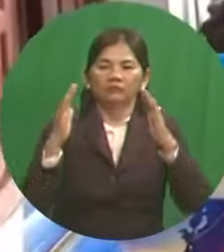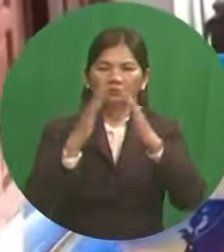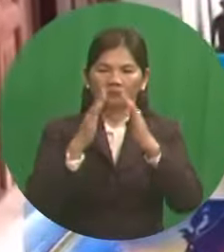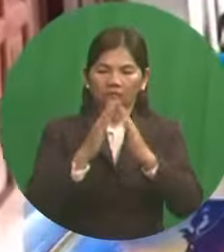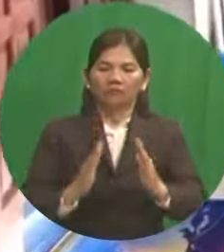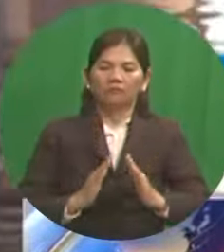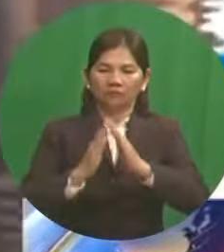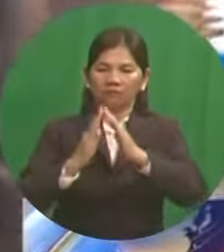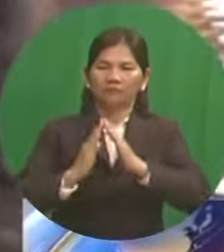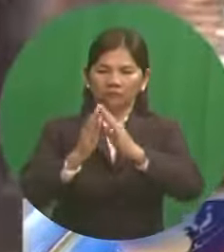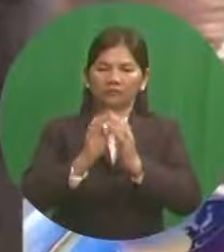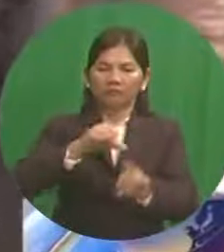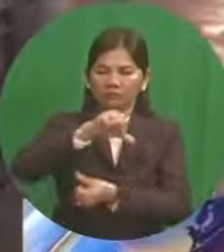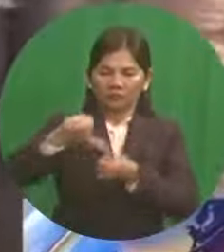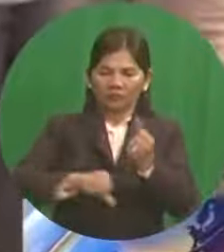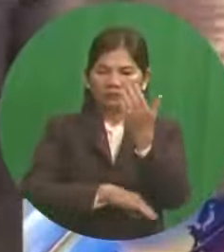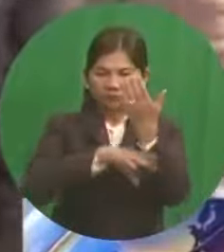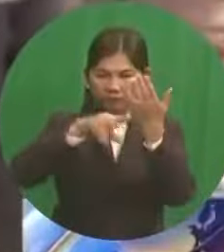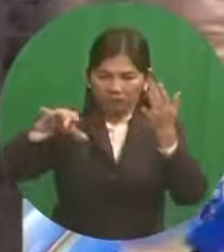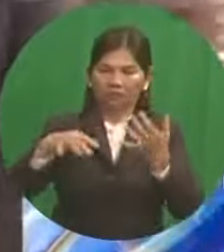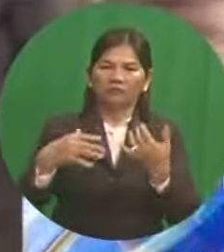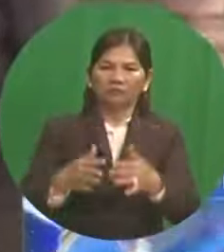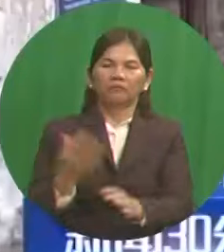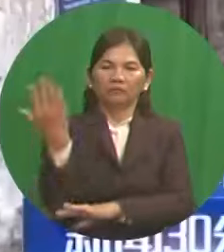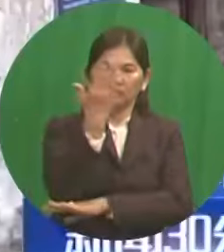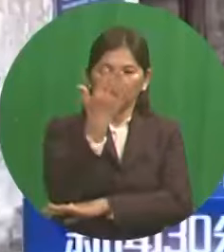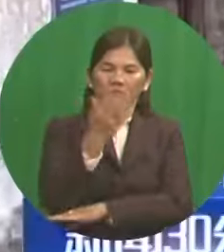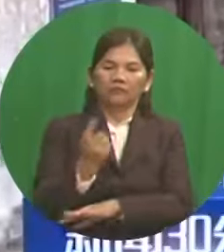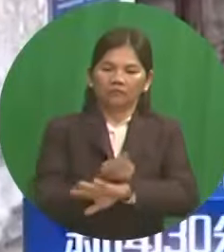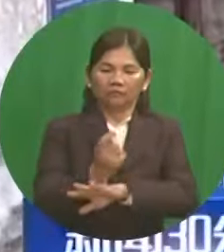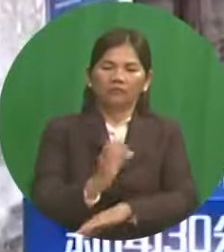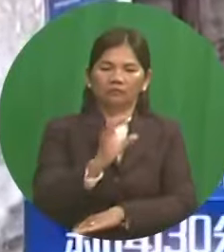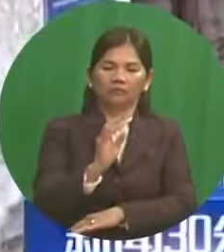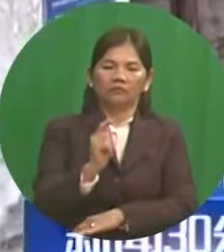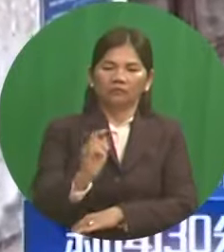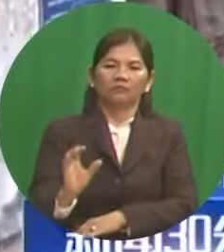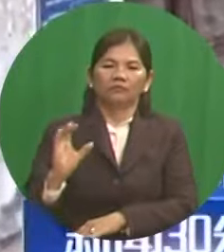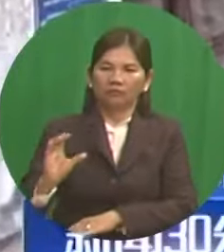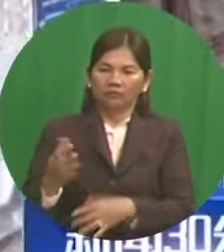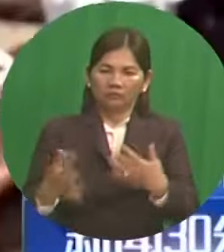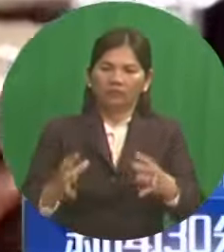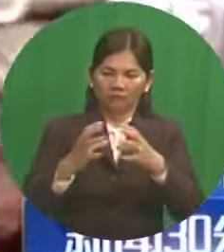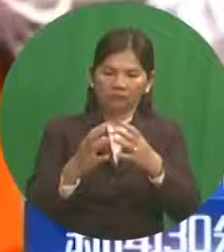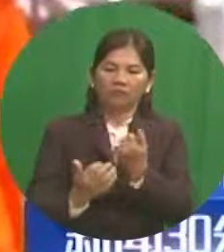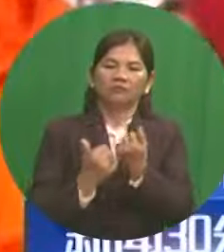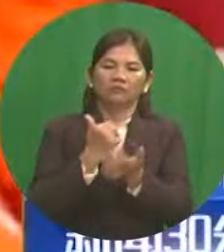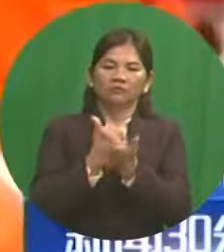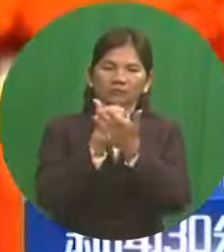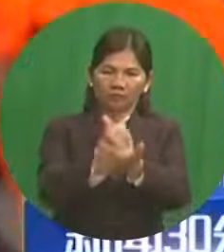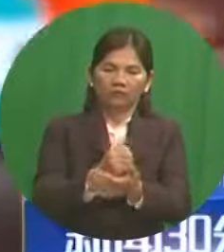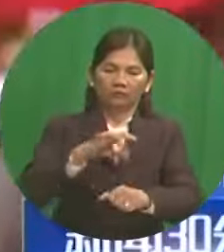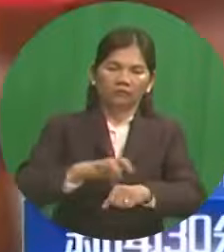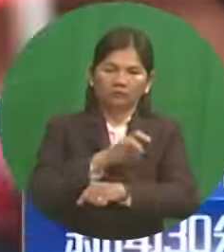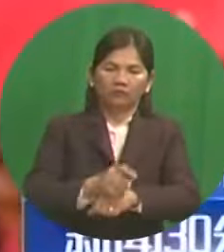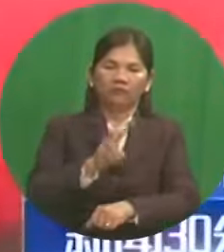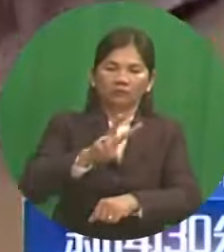ងភូមិមួយដែលត្រូវបានហុំព័ទ្ធដោយទឹកជំនន់វីដេអូពីទូរទស្សន៍រដ្ឋ CCTV បានបង្ហាញថាក្រុមអ្នកជួយសង្គ្រោះបានចំណាយពេ